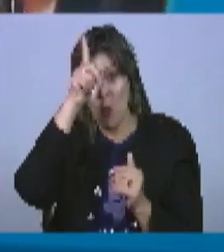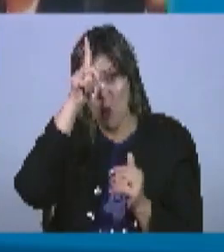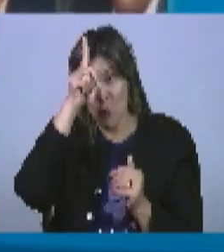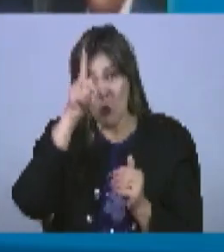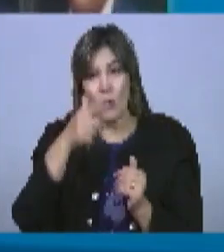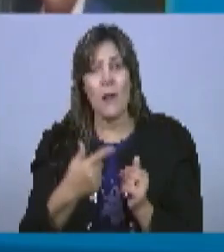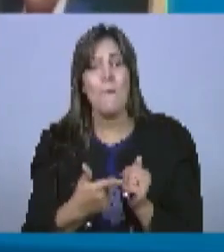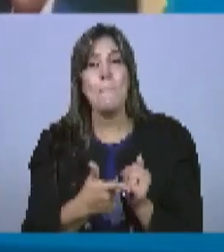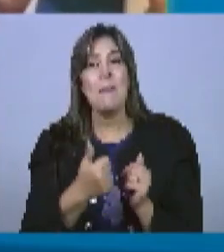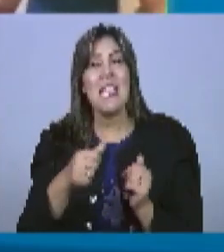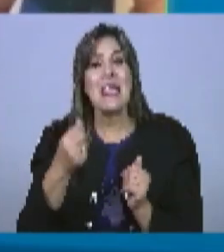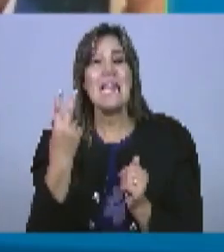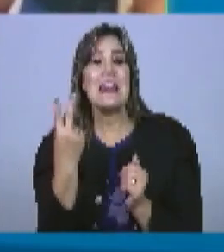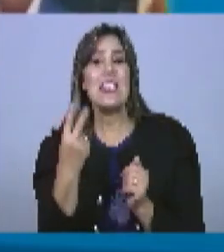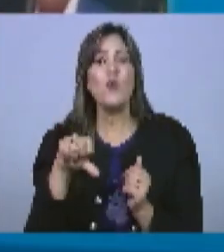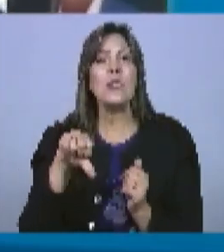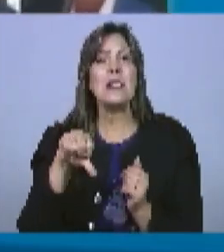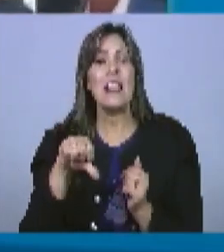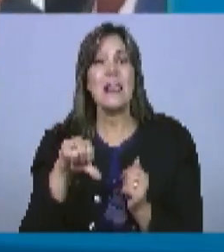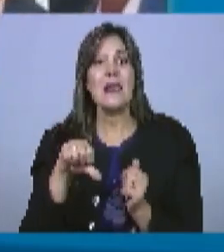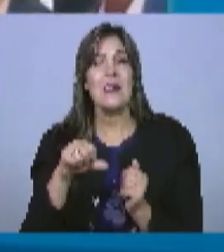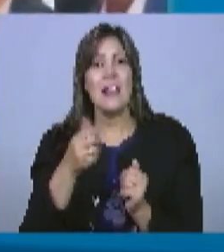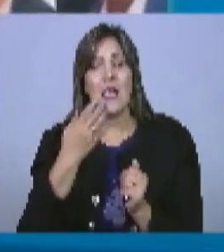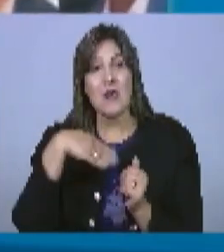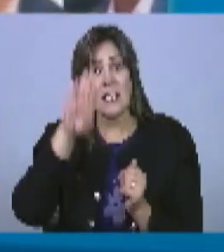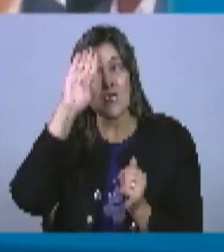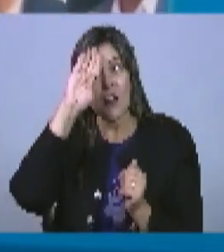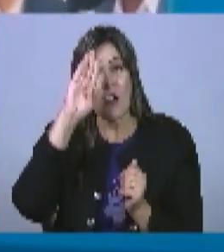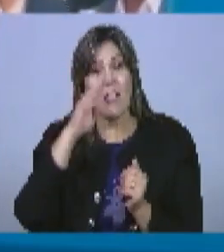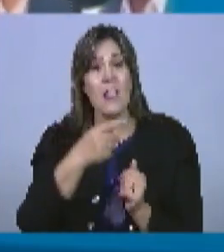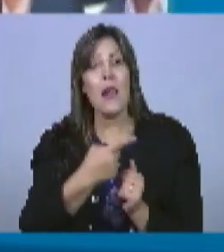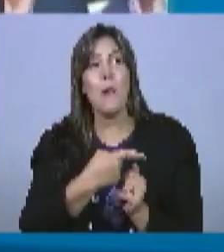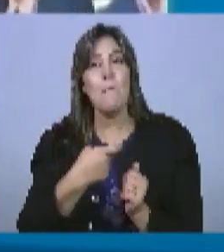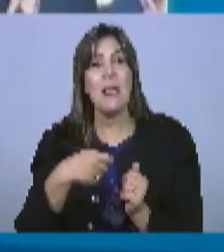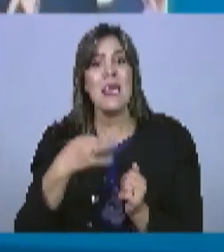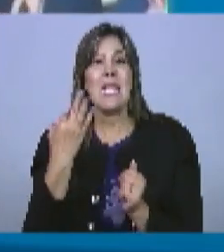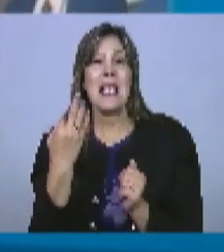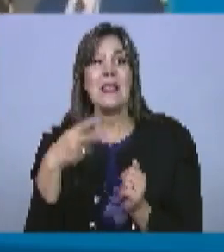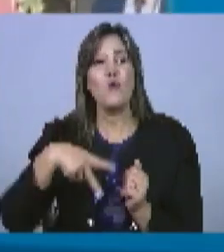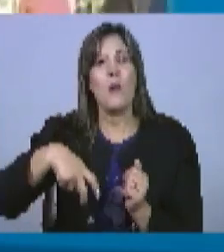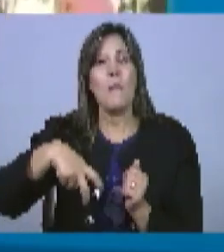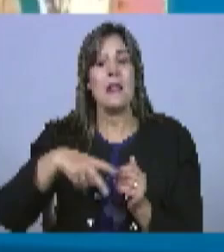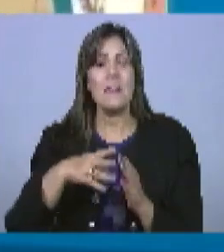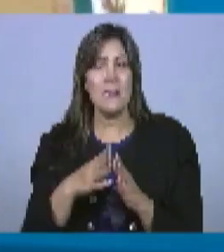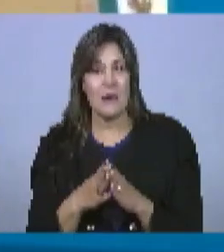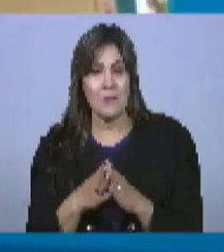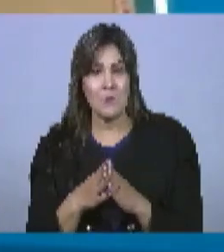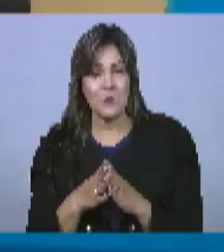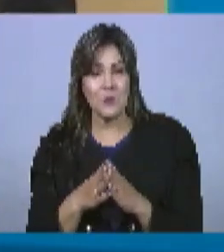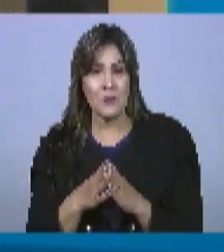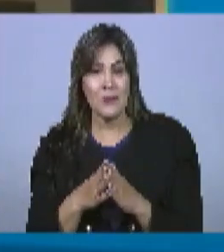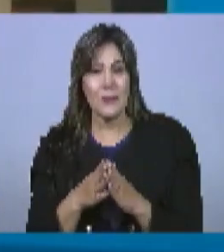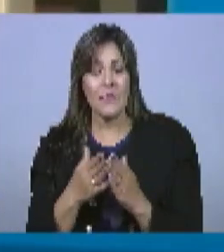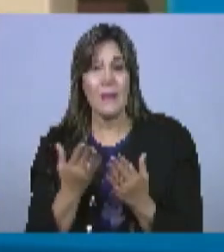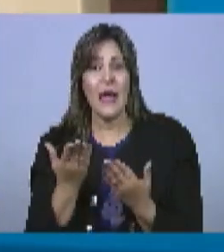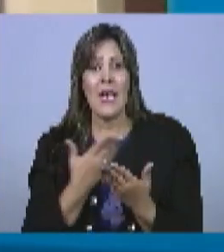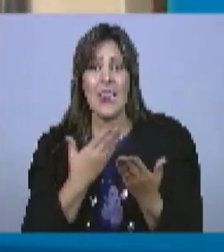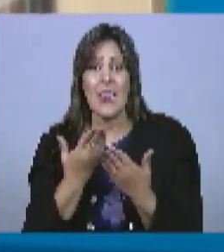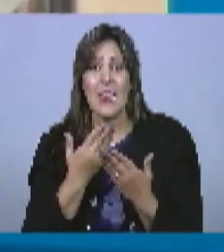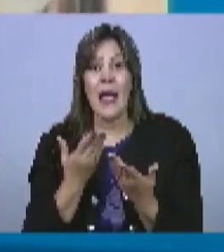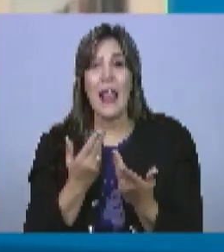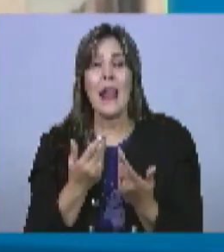192 يوم اسرائيل 183 يوم طبعا الكلام حوالين